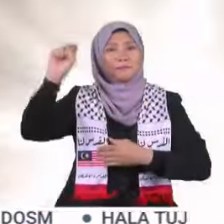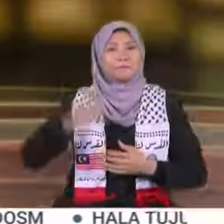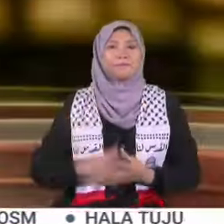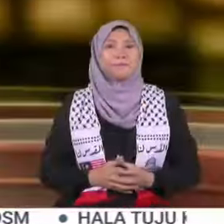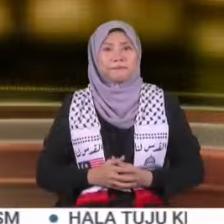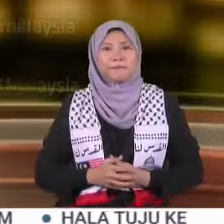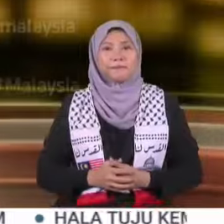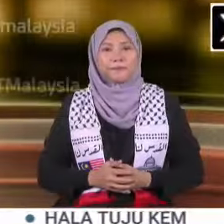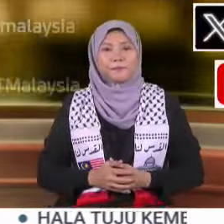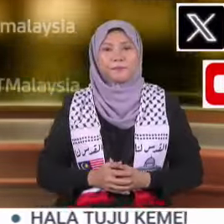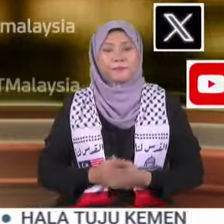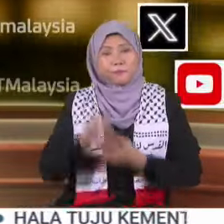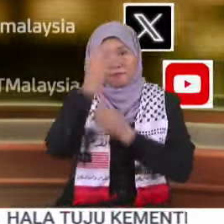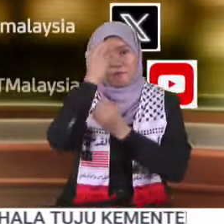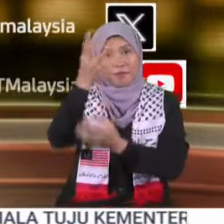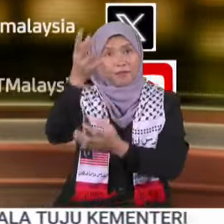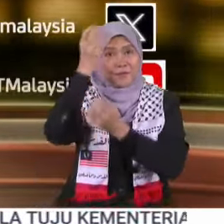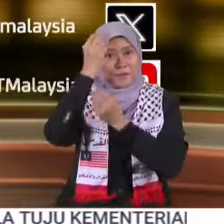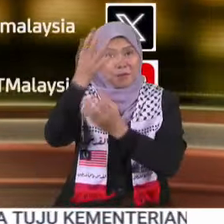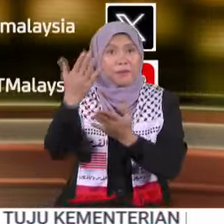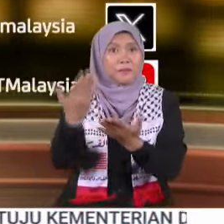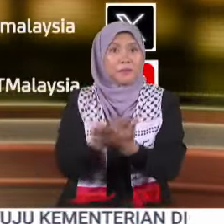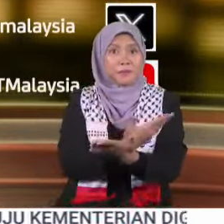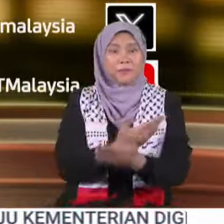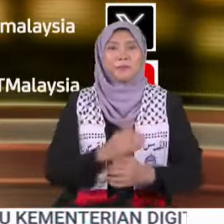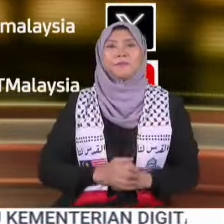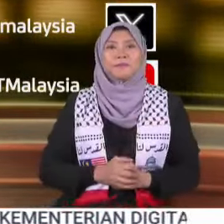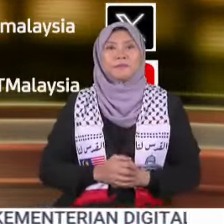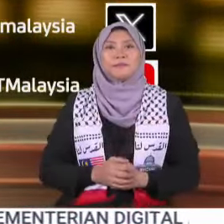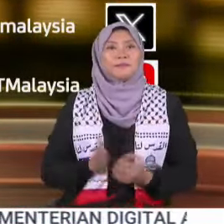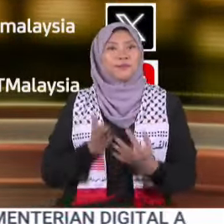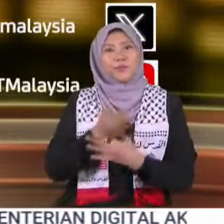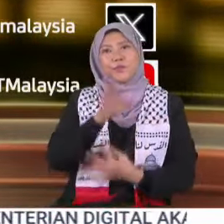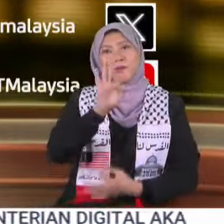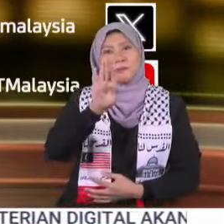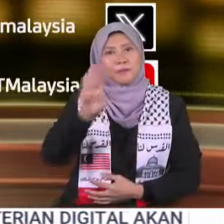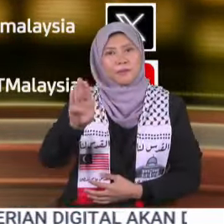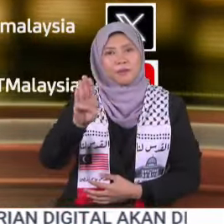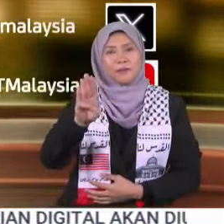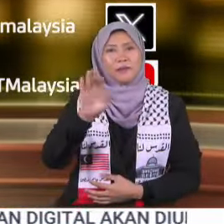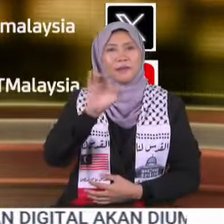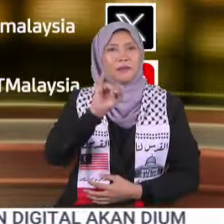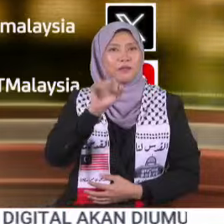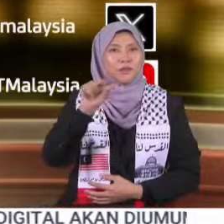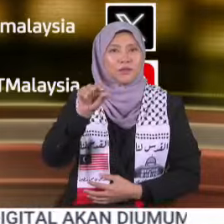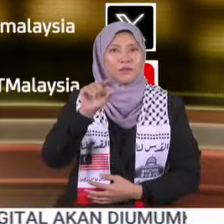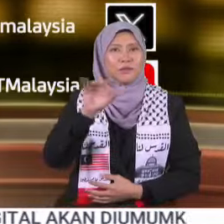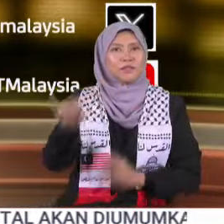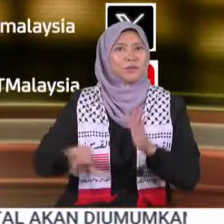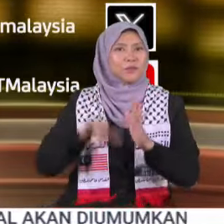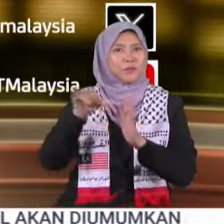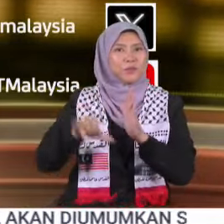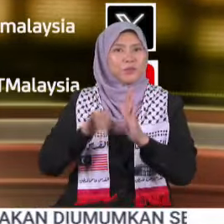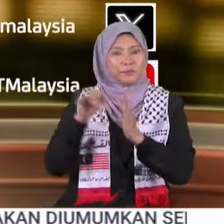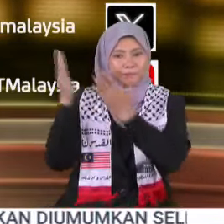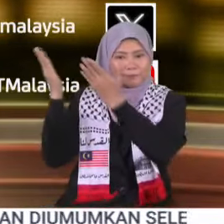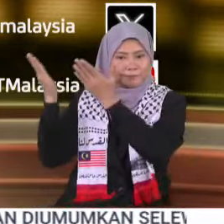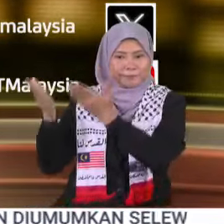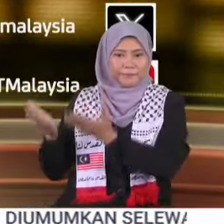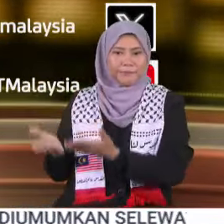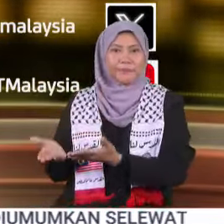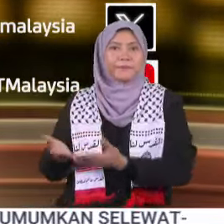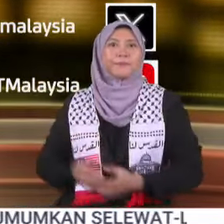Baiklah untuk mendapatkan info cuaca terkini boleh ikuti kami di Facebook Instagram serta YouTube Rasmi m